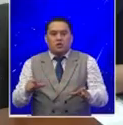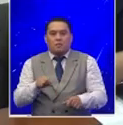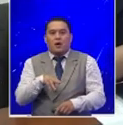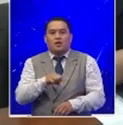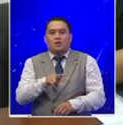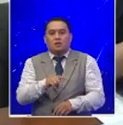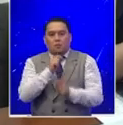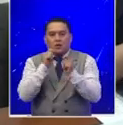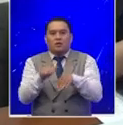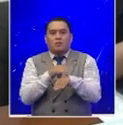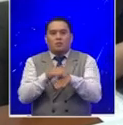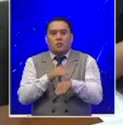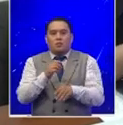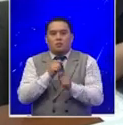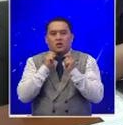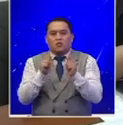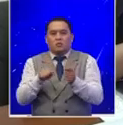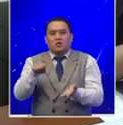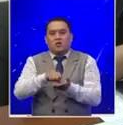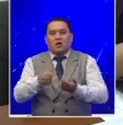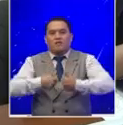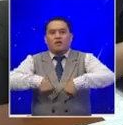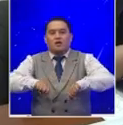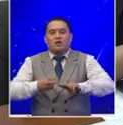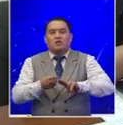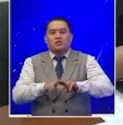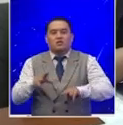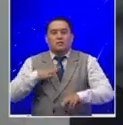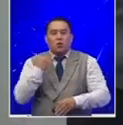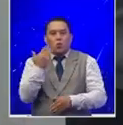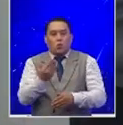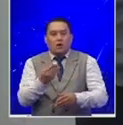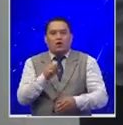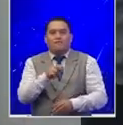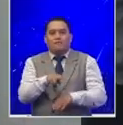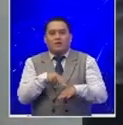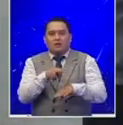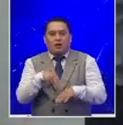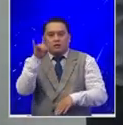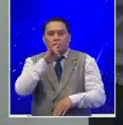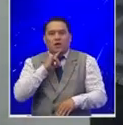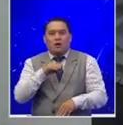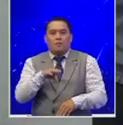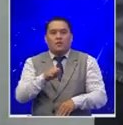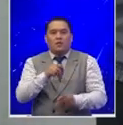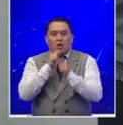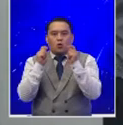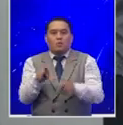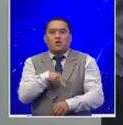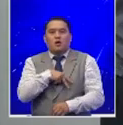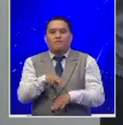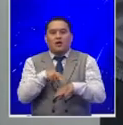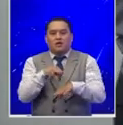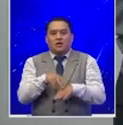Елена Подалкина отмечена благодарственным письмом председателя комитета по чрезвычайным ситуациям МВД Казахстана. А Даурен Жаркамбеков награжден